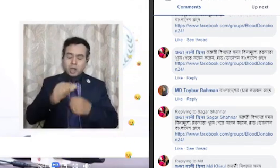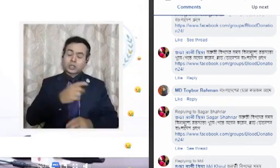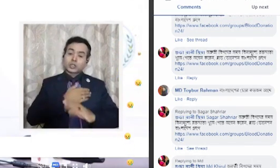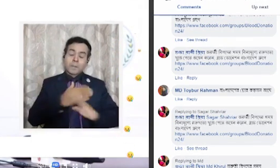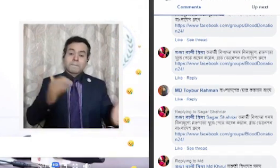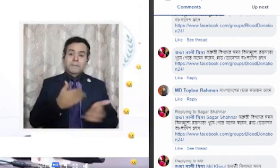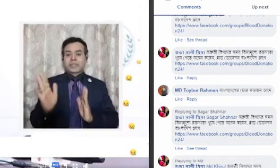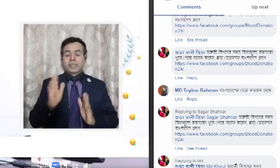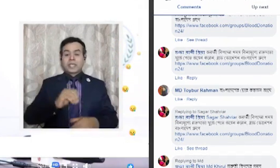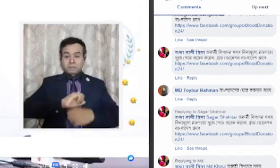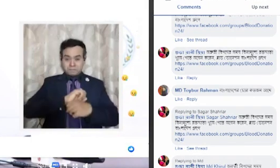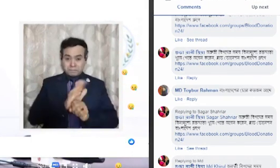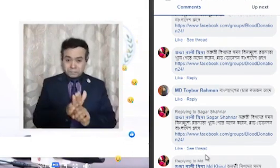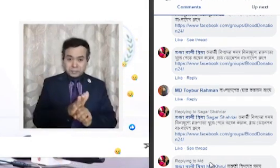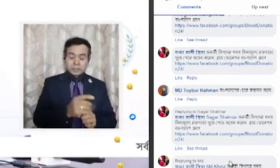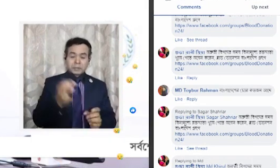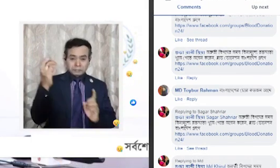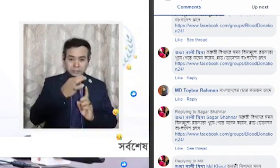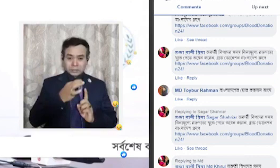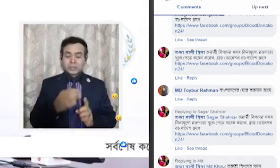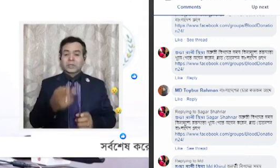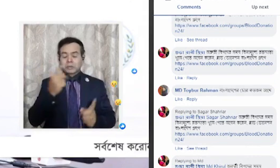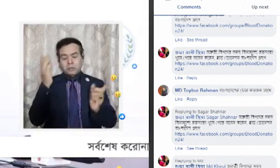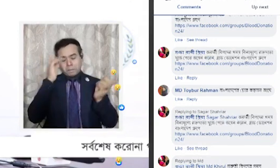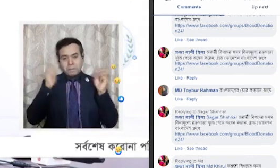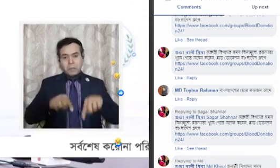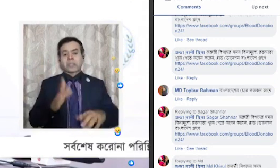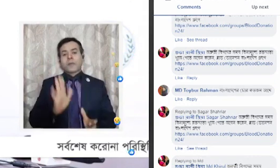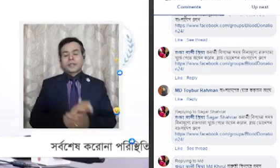বিরত থাকবেন এবং যে কোনো মাদক থেকেই বিরত থাকবেন। যে কোনো মাদকই আপনাকে